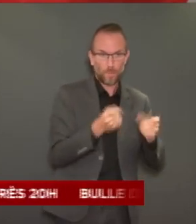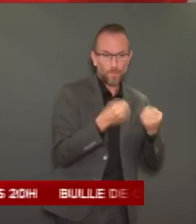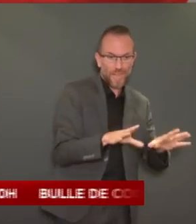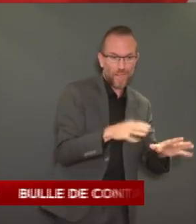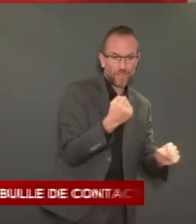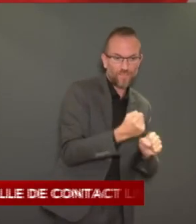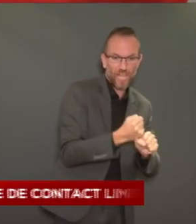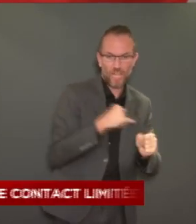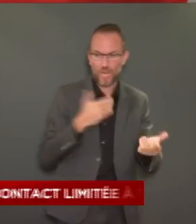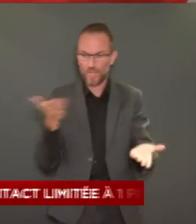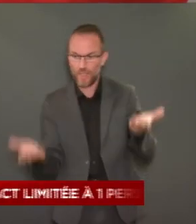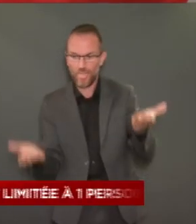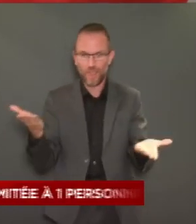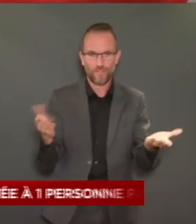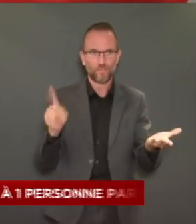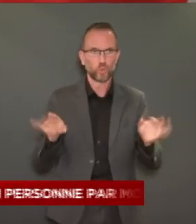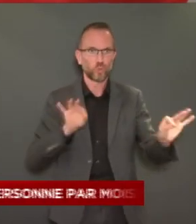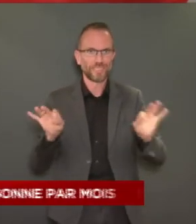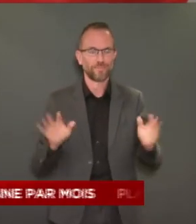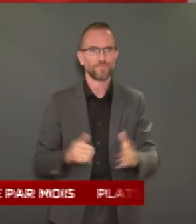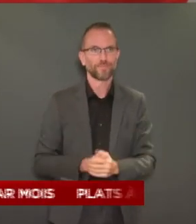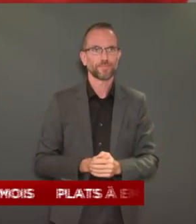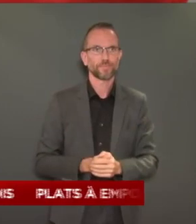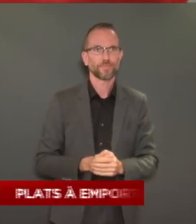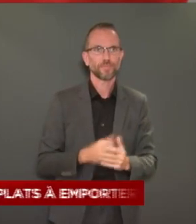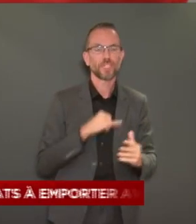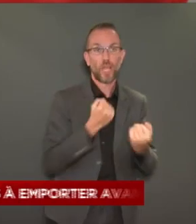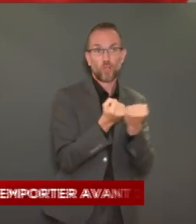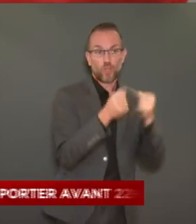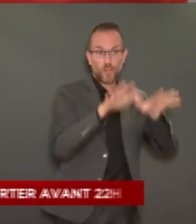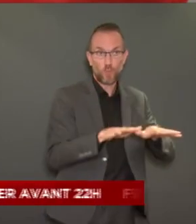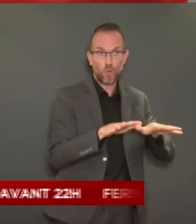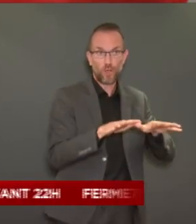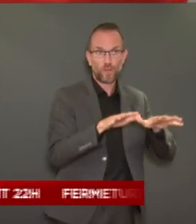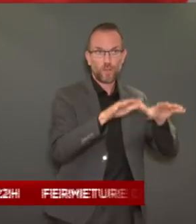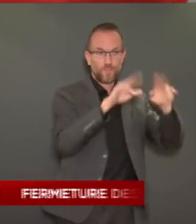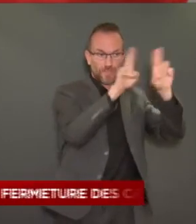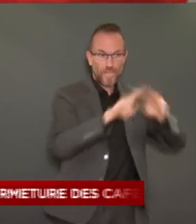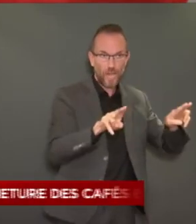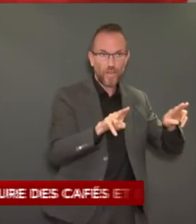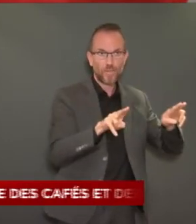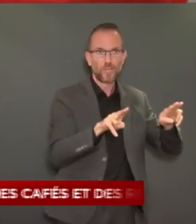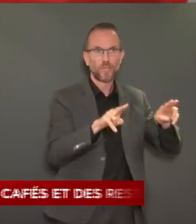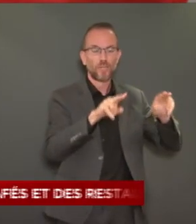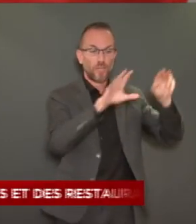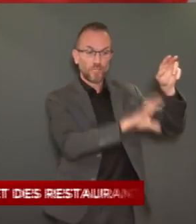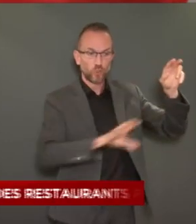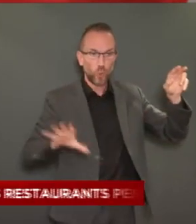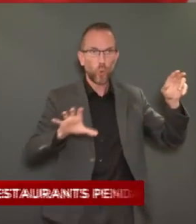tant les gouvernements régionaux que le gouvernement fédéral, et je dois me limiter évidemment au gouvernement